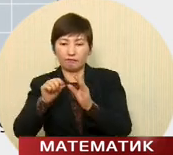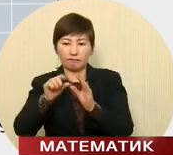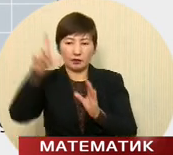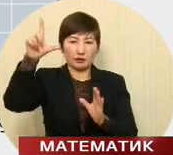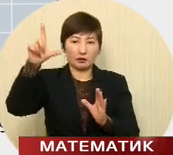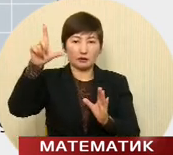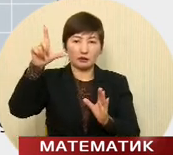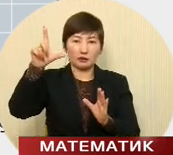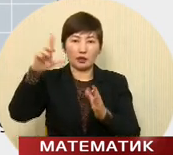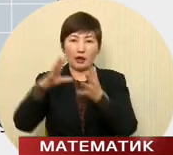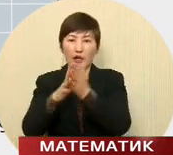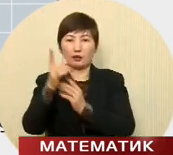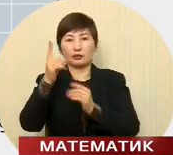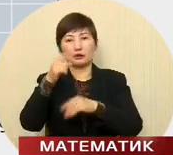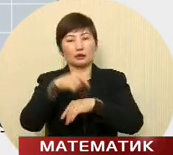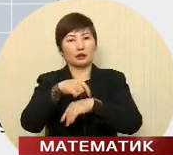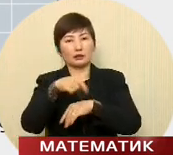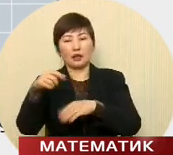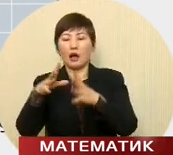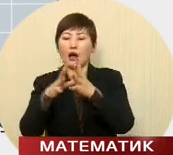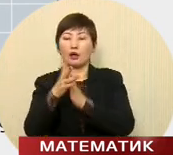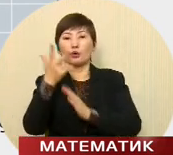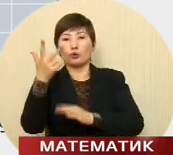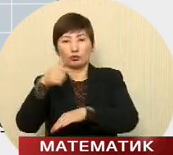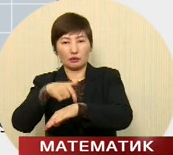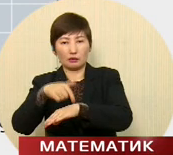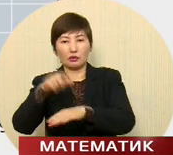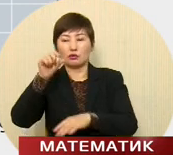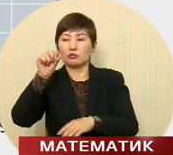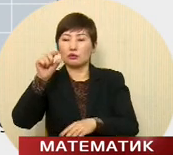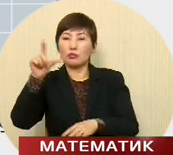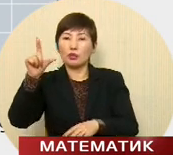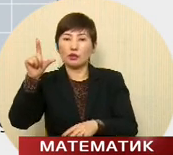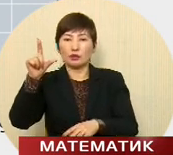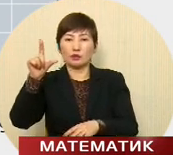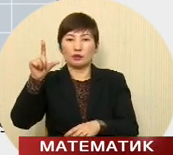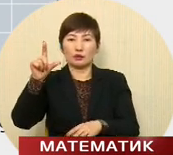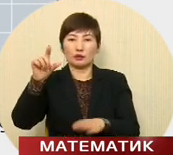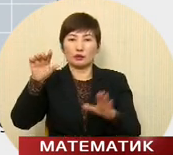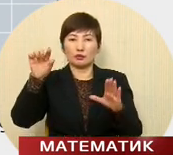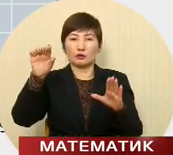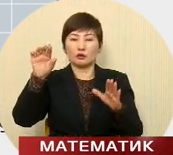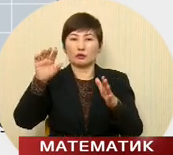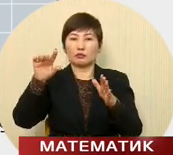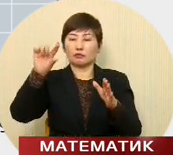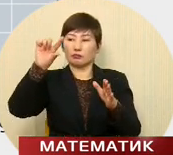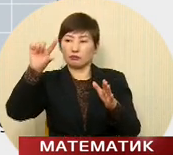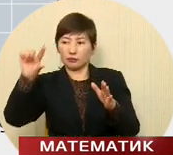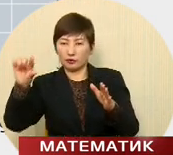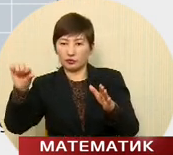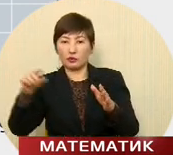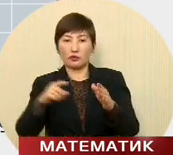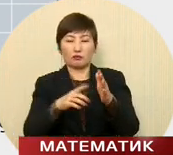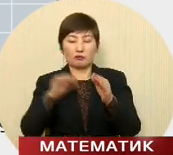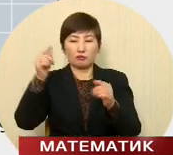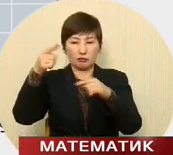өсөөд 11-аас 13 цагийн хооронд мөн бага зэрэг өсөж ирээд 13-аас 14 цагийн хооронд огцом өссөн